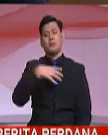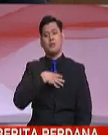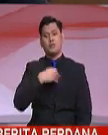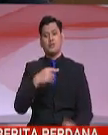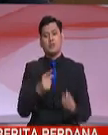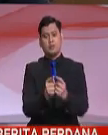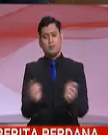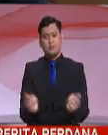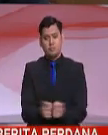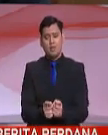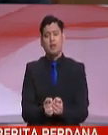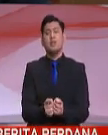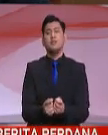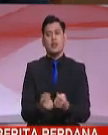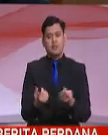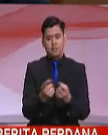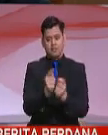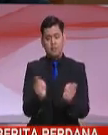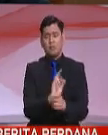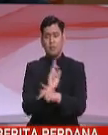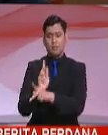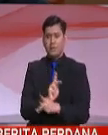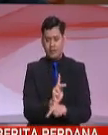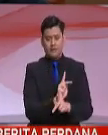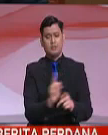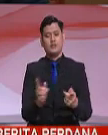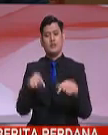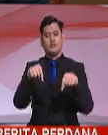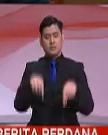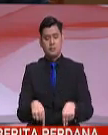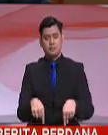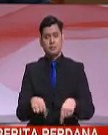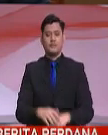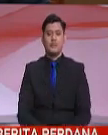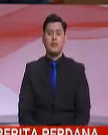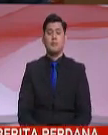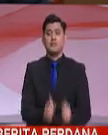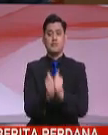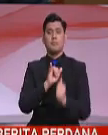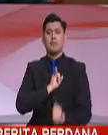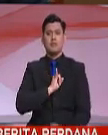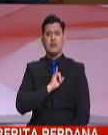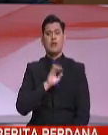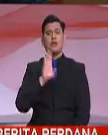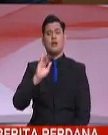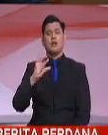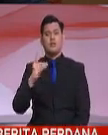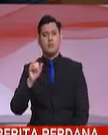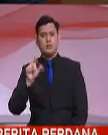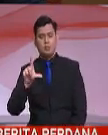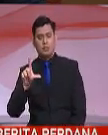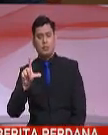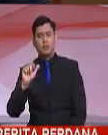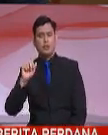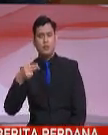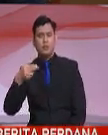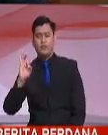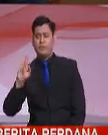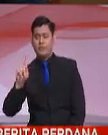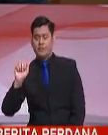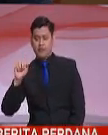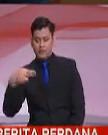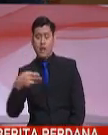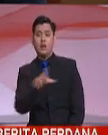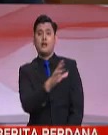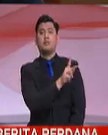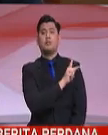bagi jajahan ini. Dan bersama saya ialah Haji Abdul Fatah Hasbullah yang merupakan Ketua Jajahan Pasir Putih merangkap